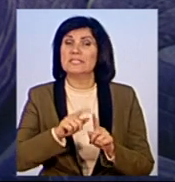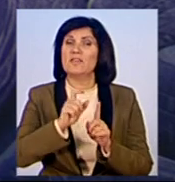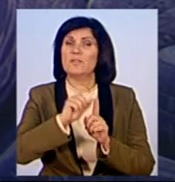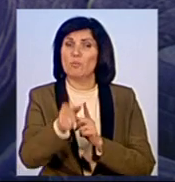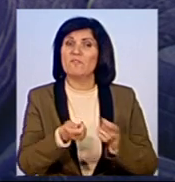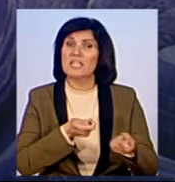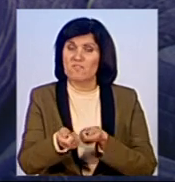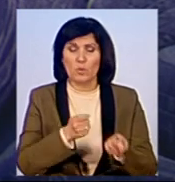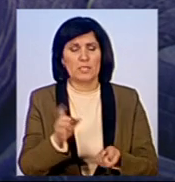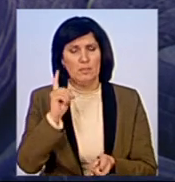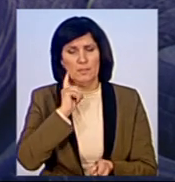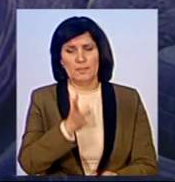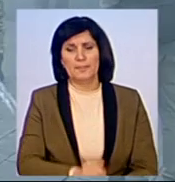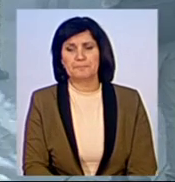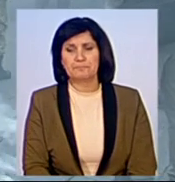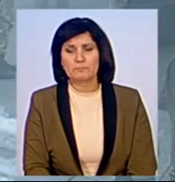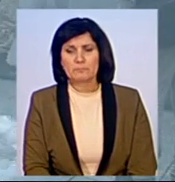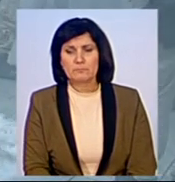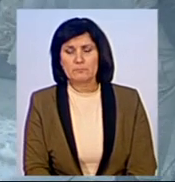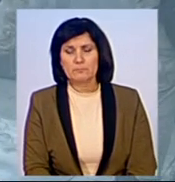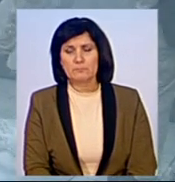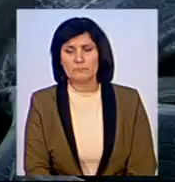відповіли в уряді, розкаже Олексій Гоман.